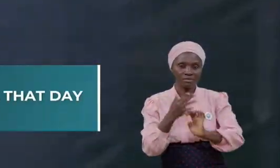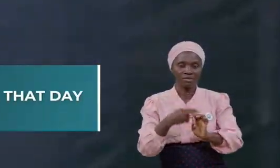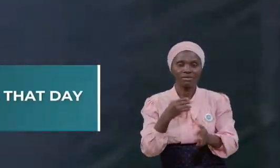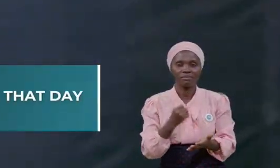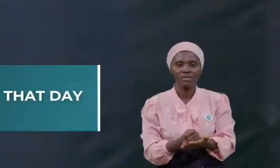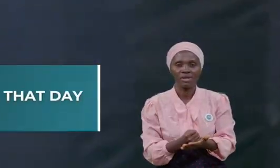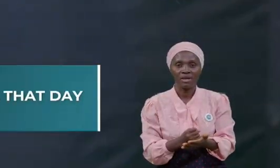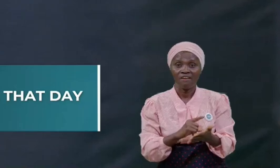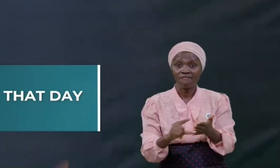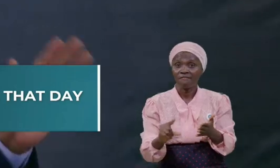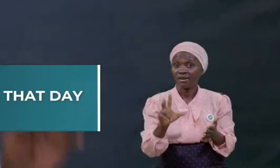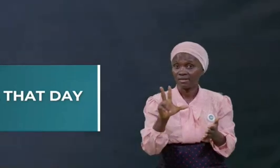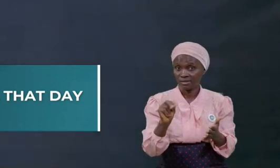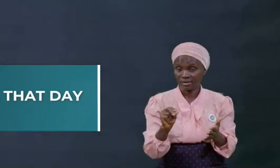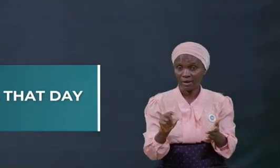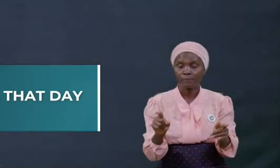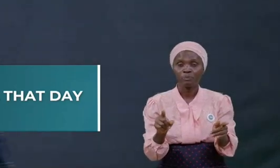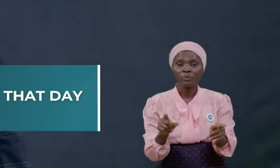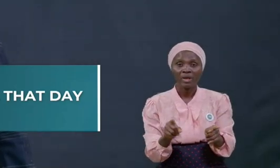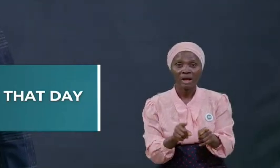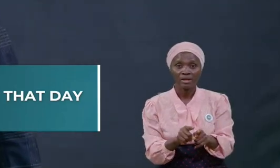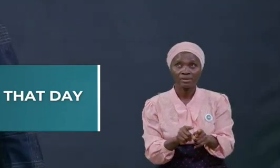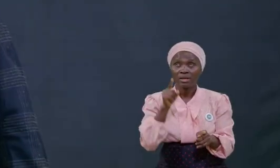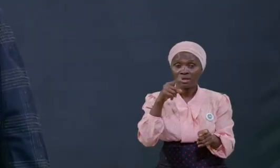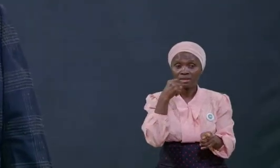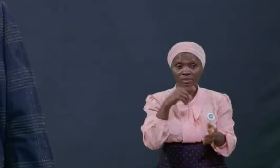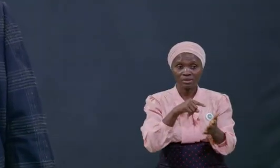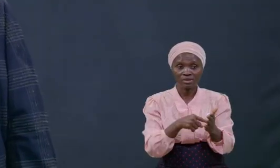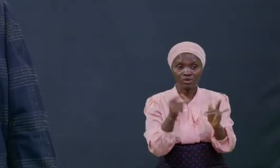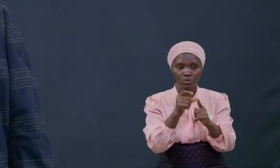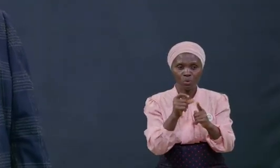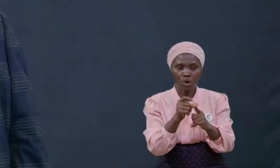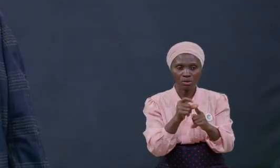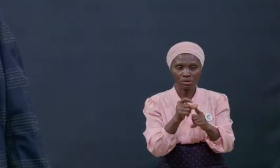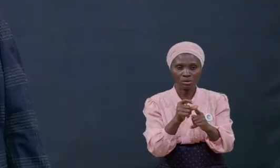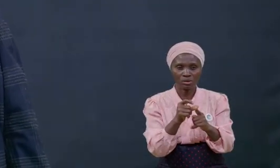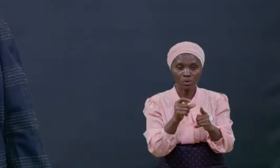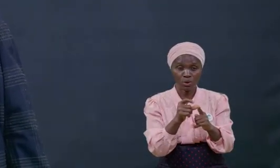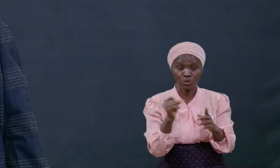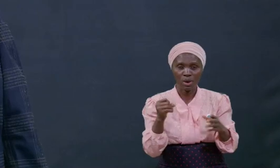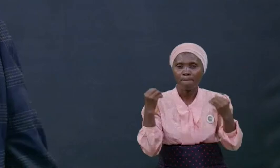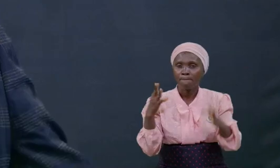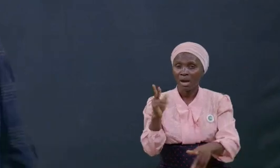Verset 30. Comme Jésus parlait ainsi, plusieurs crurent en lui.